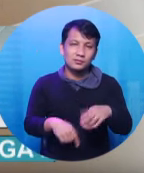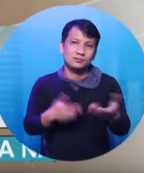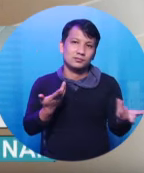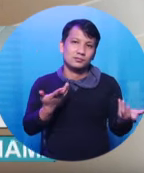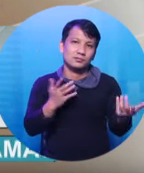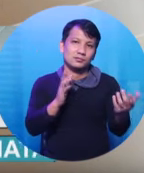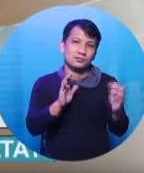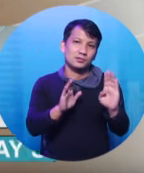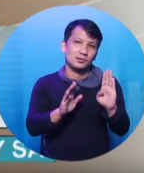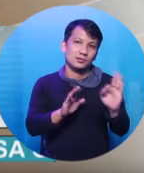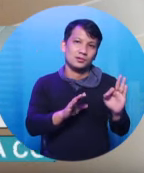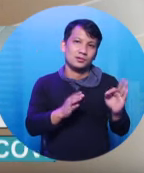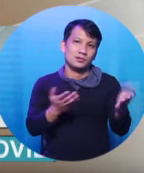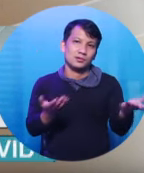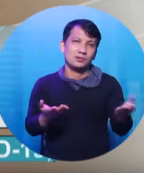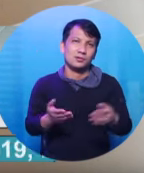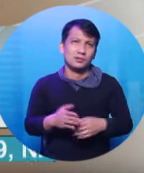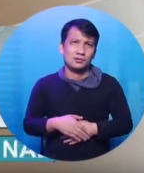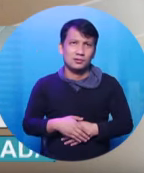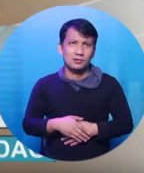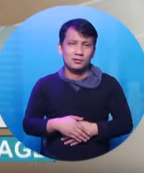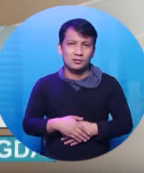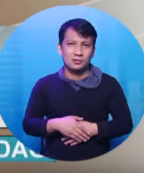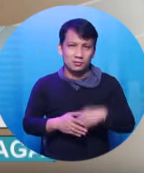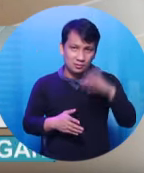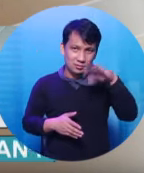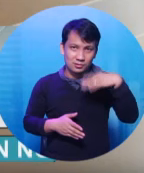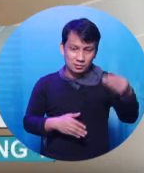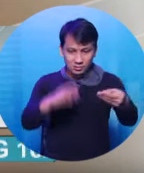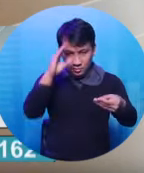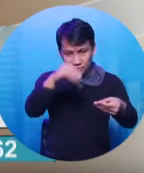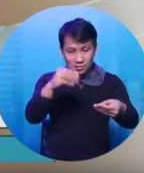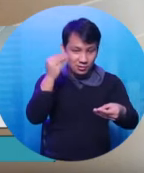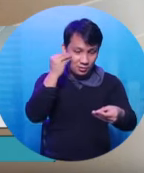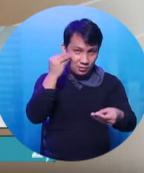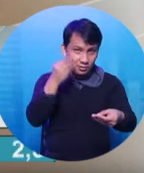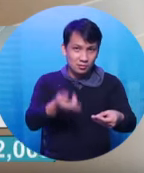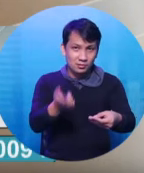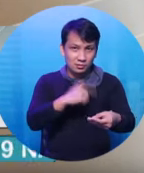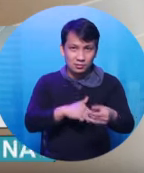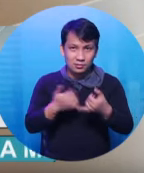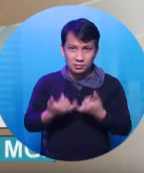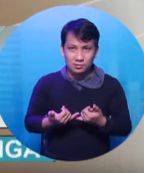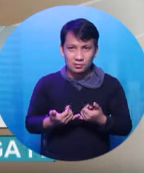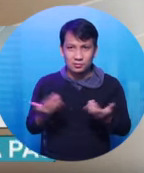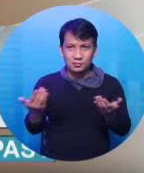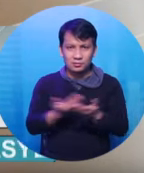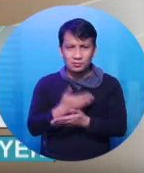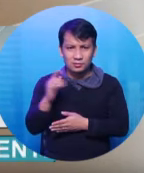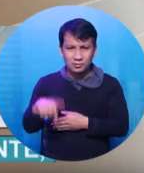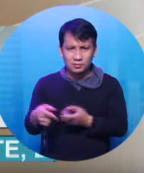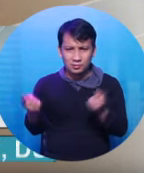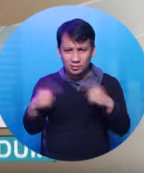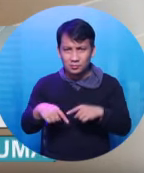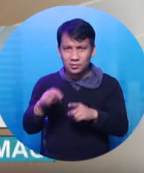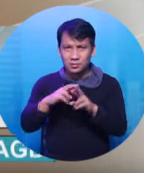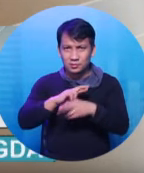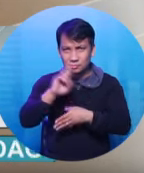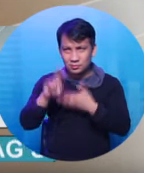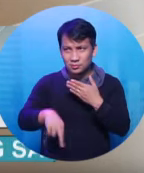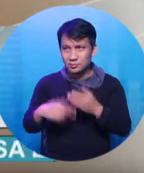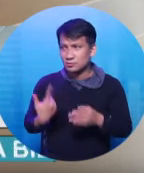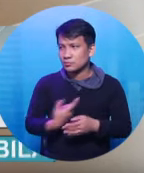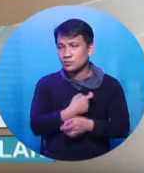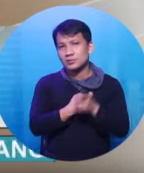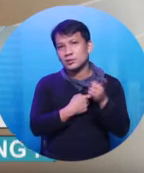pumatol? Ito, pumatol ka na sa ibang lalaki kay Mark ngayon. Ganon din ang naging resulta,